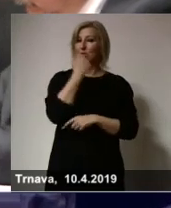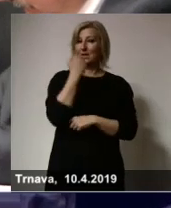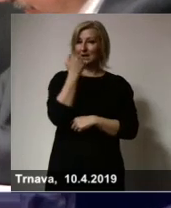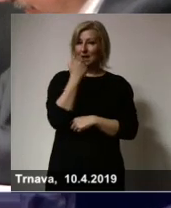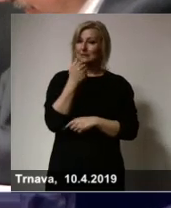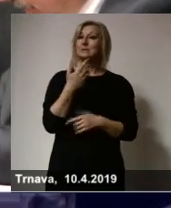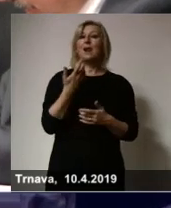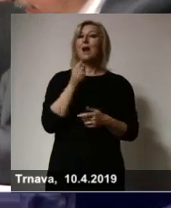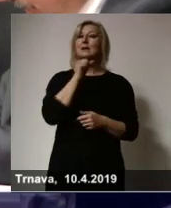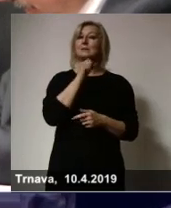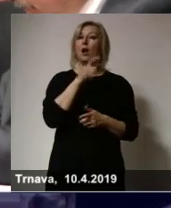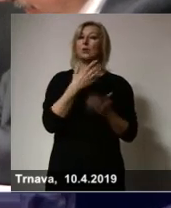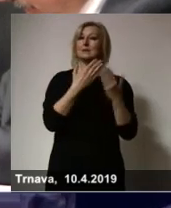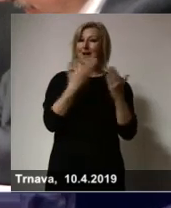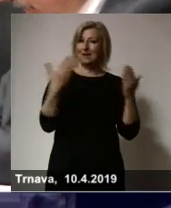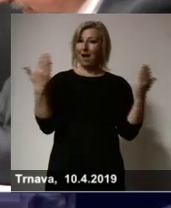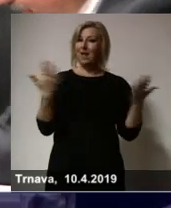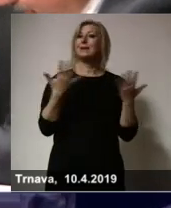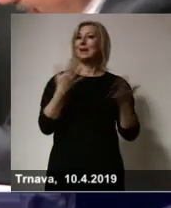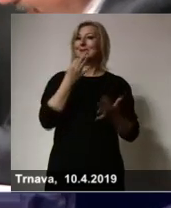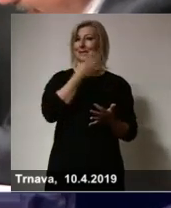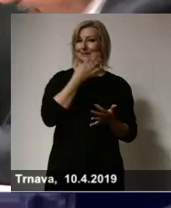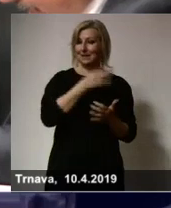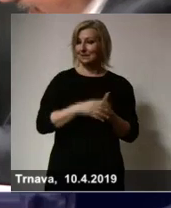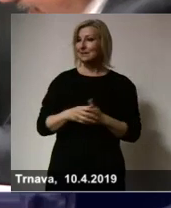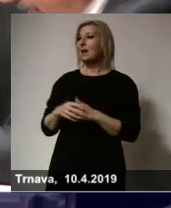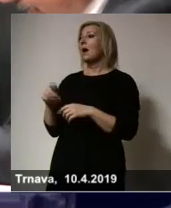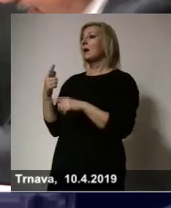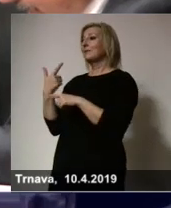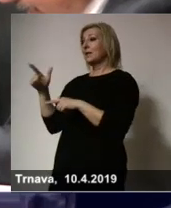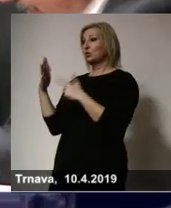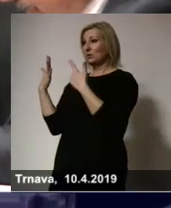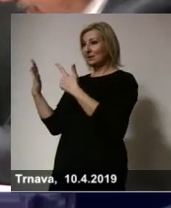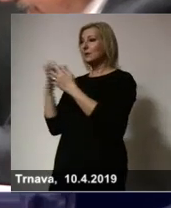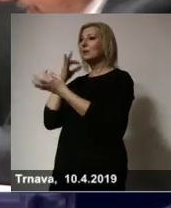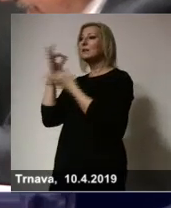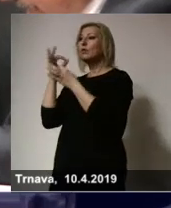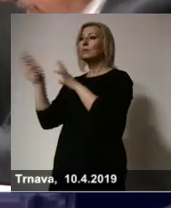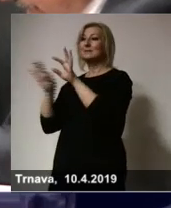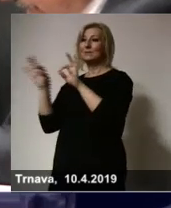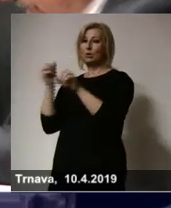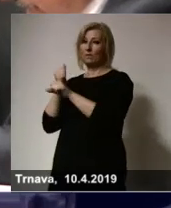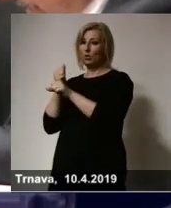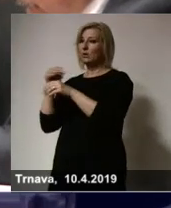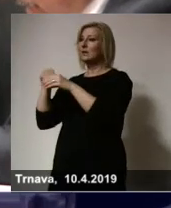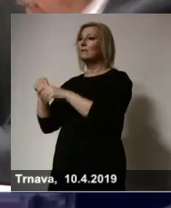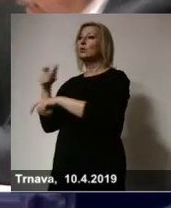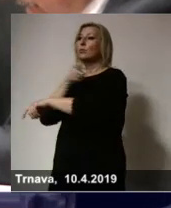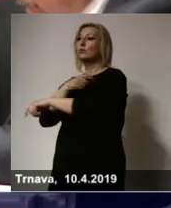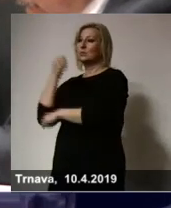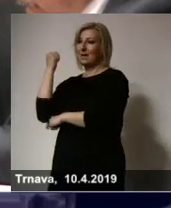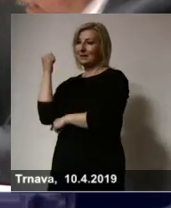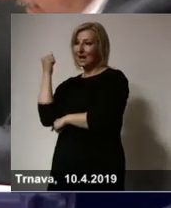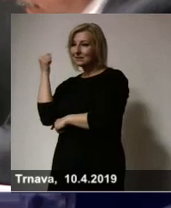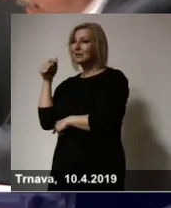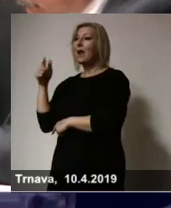riaditeľa Záhorskej galérie Jana Mudrocha v Senici. A číslo 207, informácia o výberovom konaní na funkciu riaditeľa Západoslovenského múzea